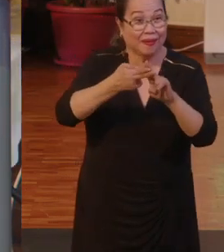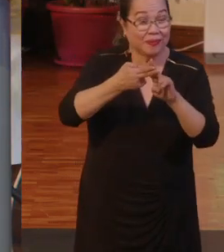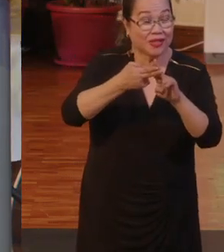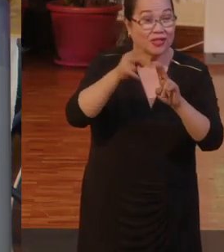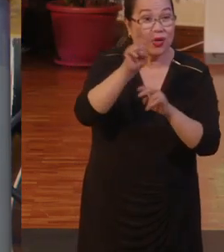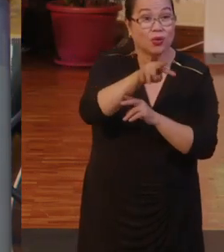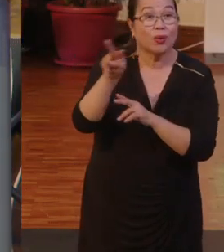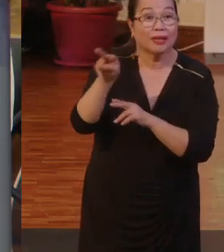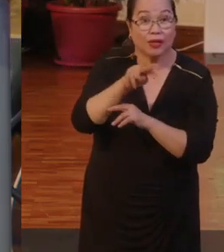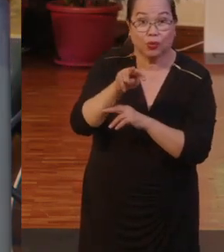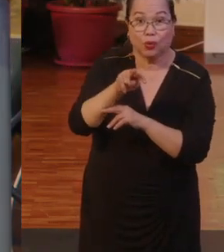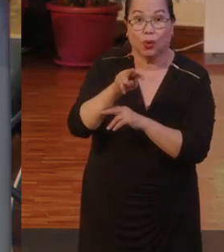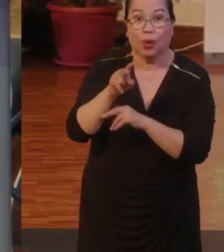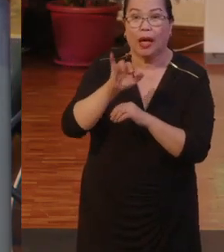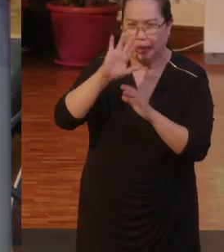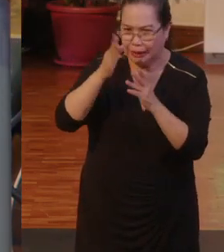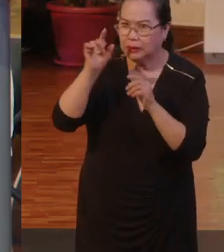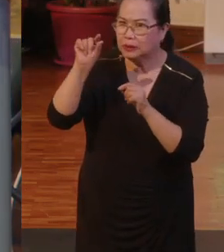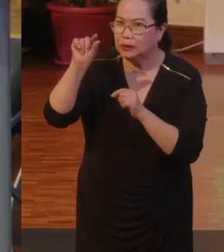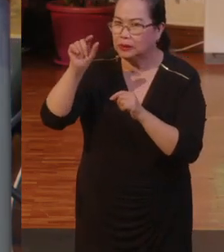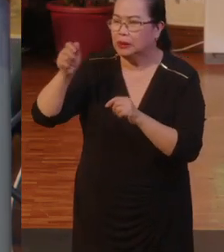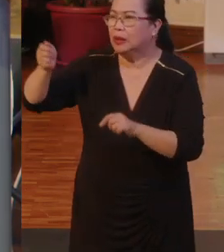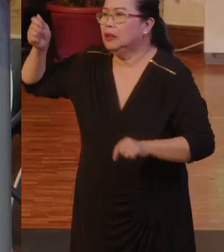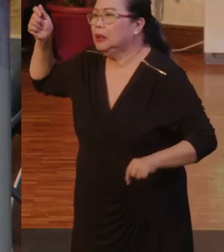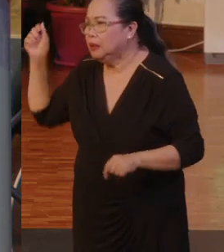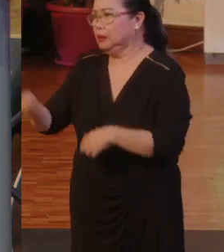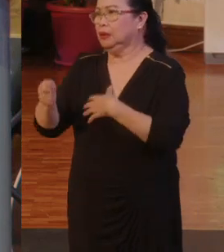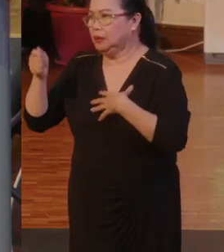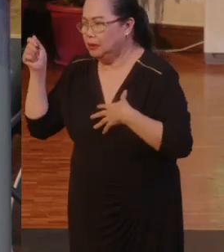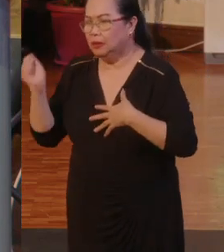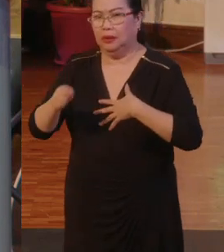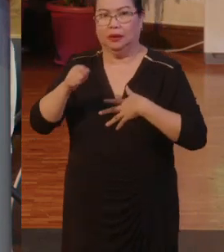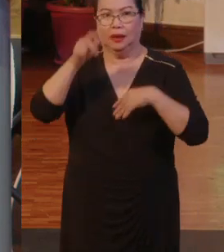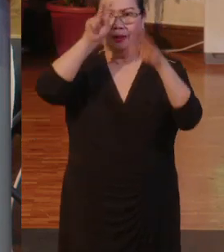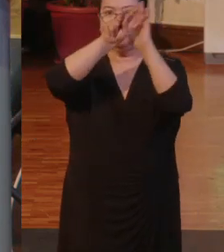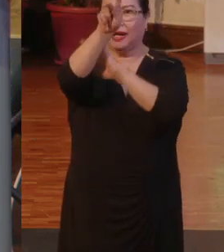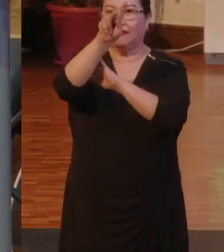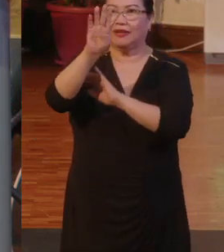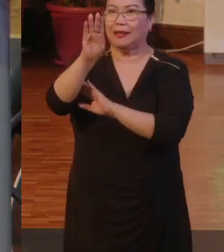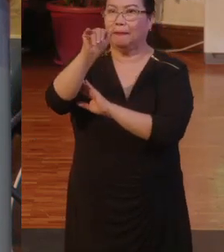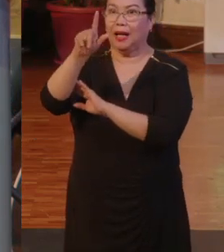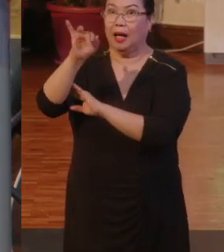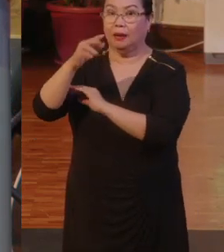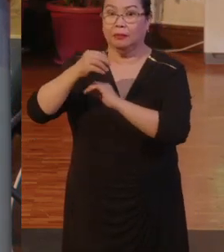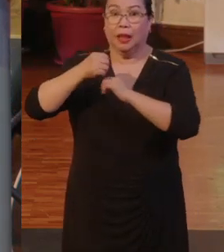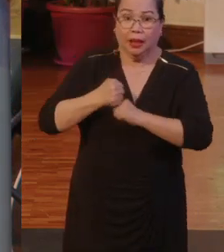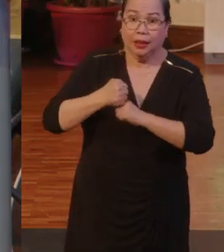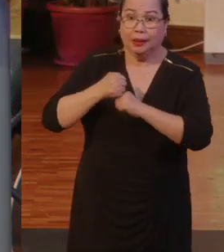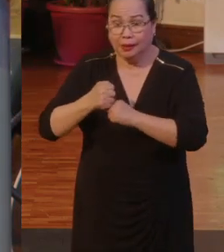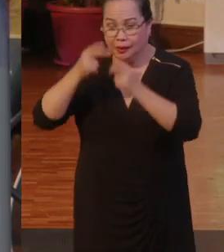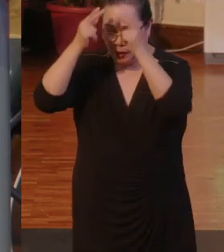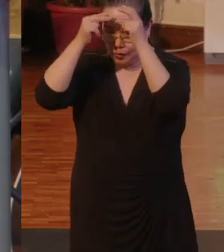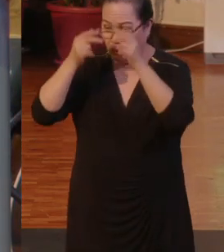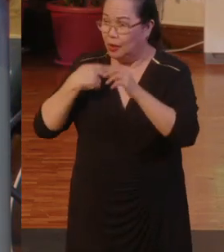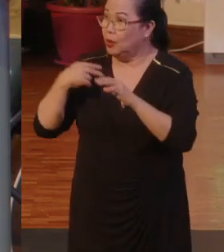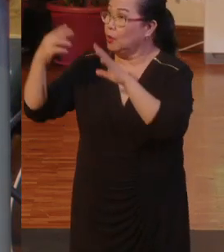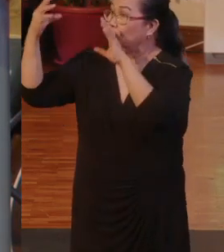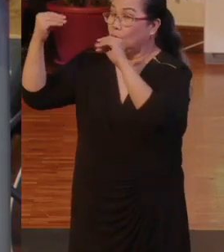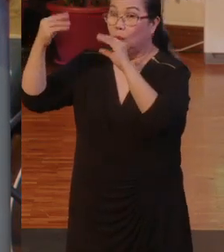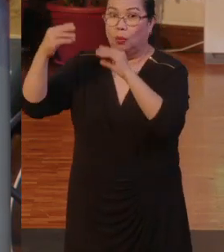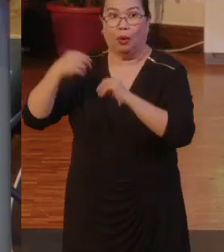22. Pinapalo siya ng pinapalo ni Balaam dahil hinaharang siya ng donkey. Kinausap siya tuloy ng